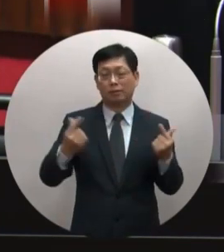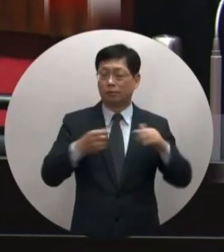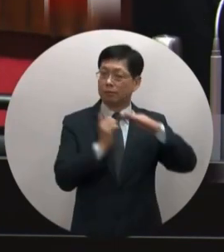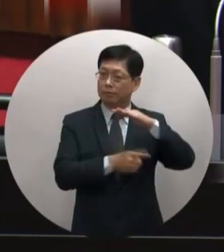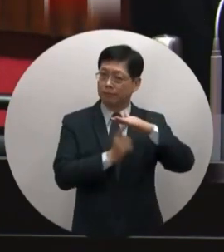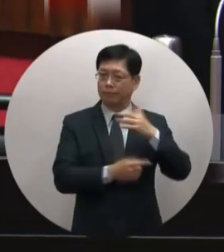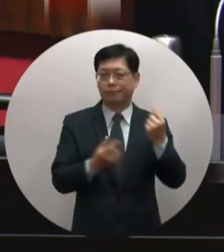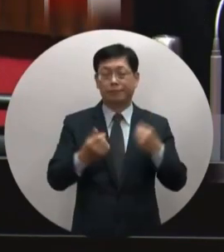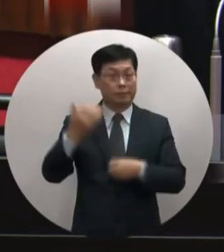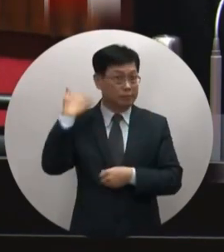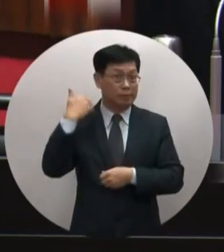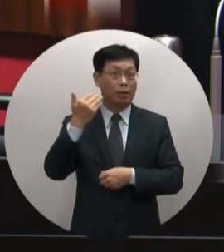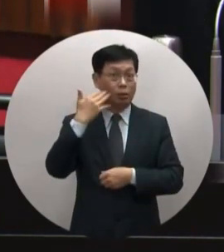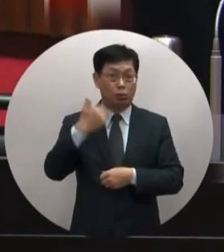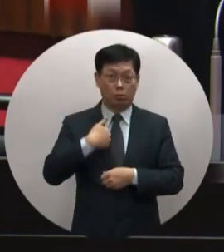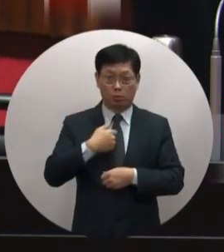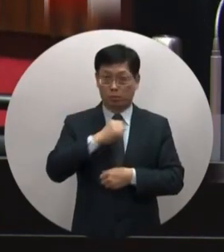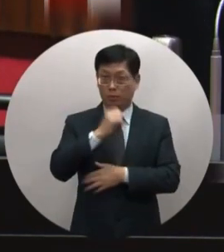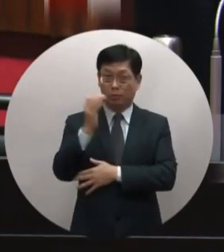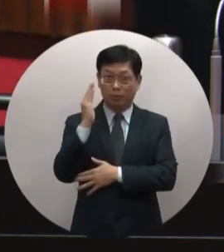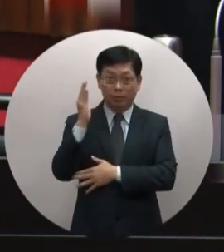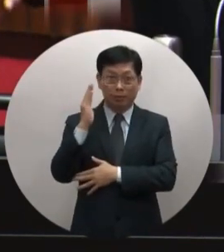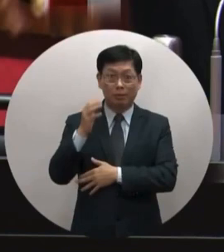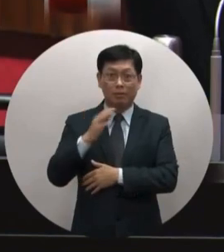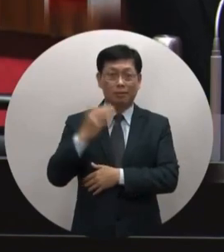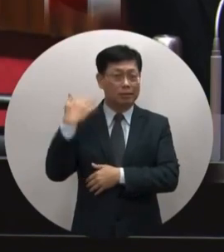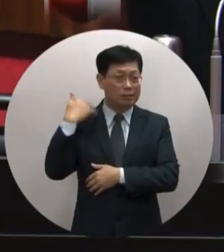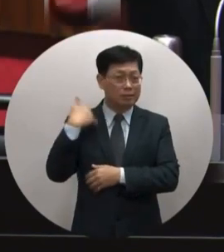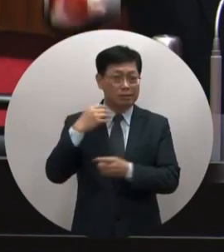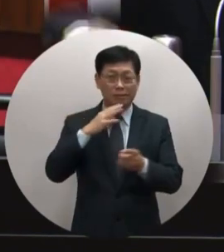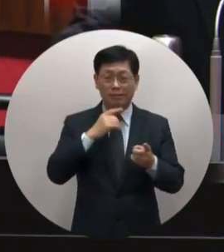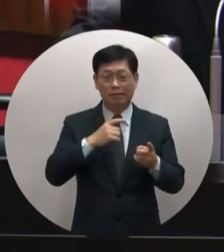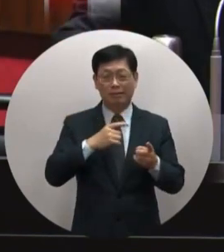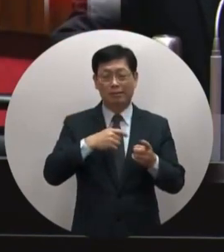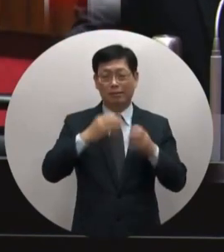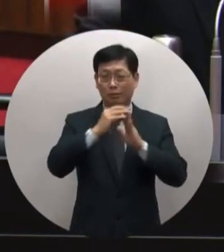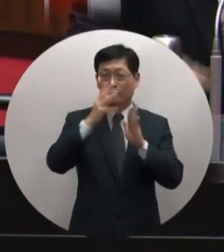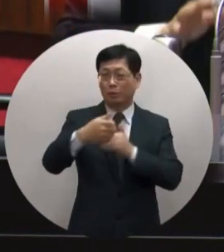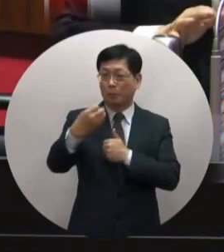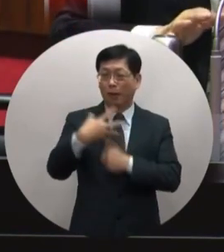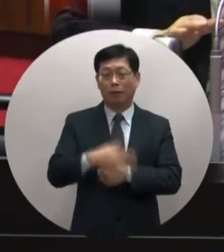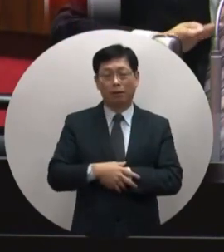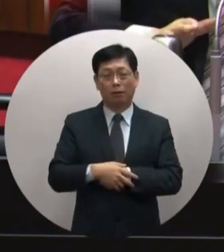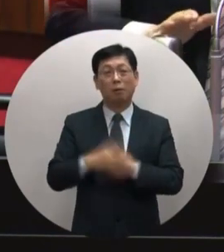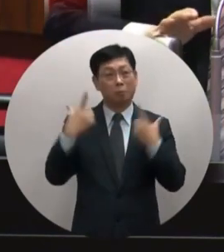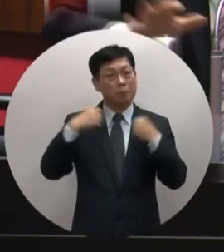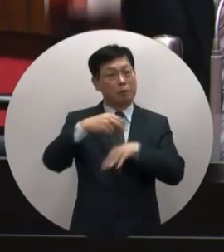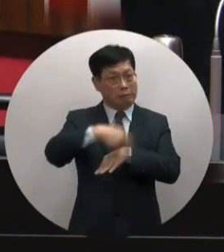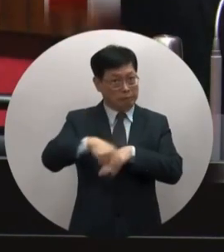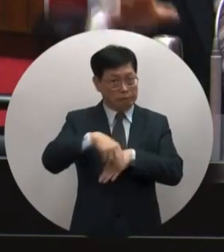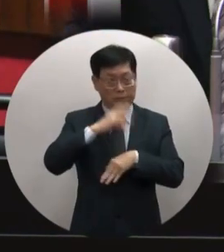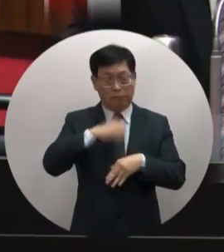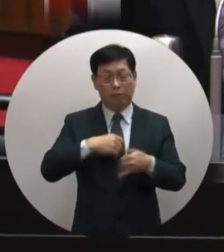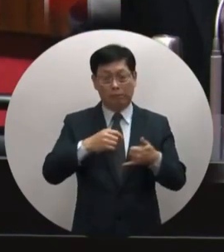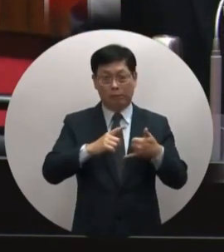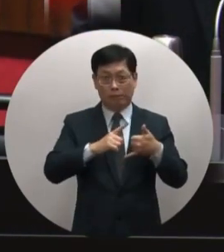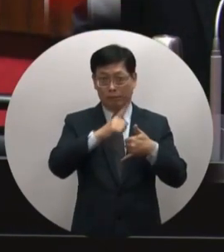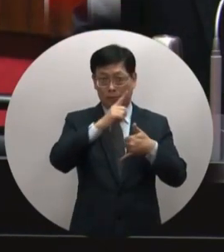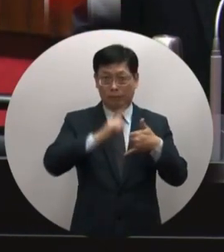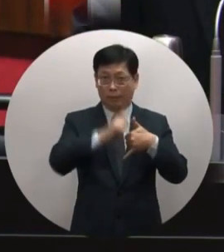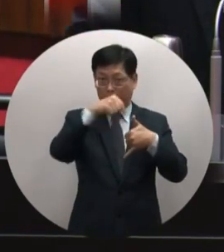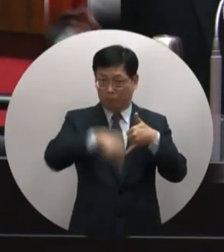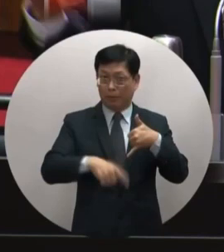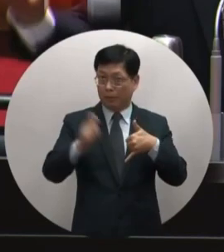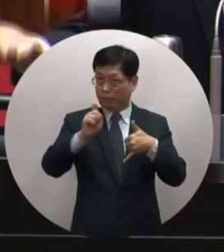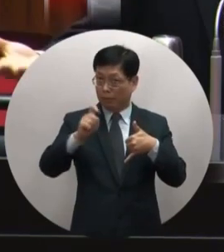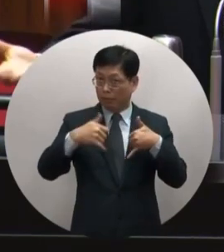速公路當初我當省議員那個湖美房局長當初告訴我所以原規的話是南北各十條路